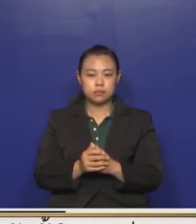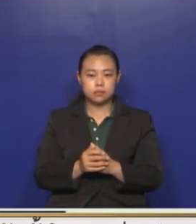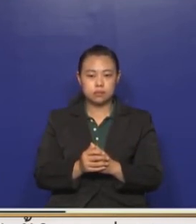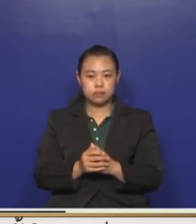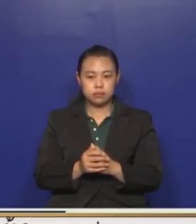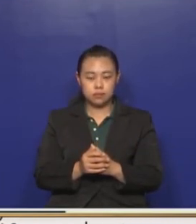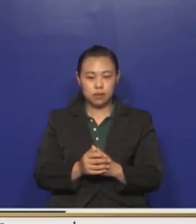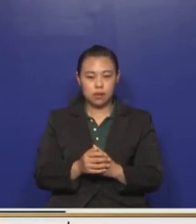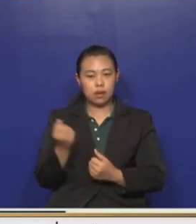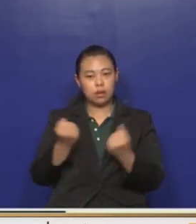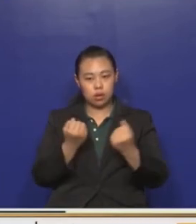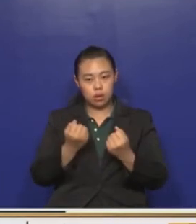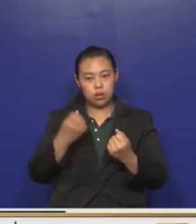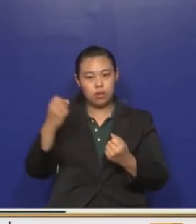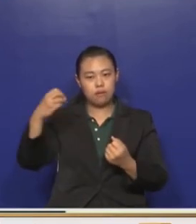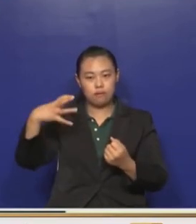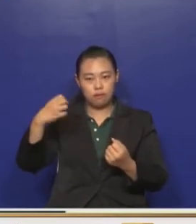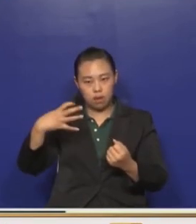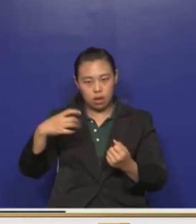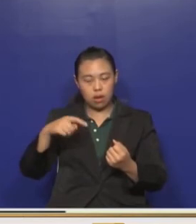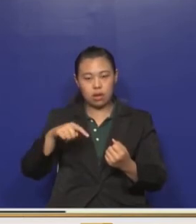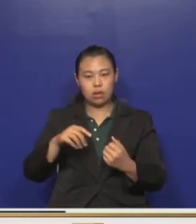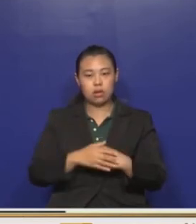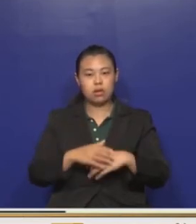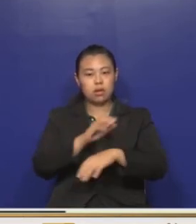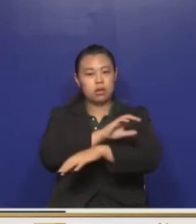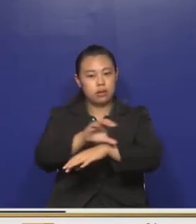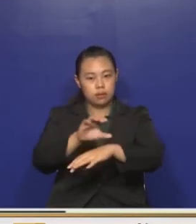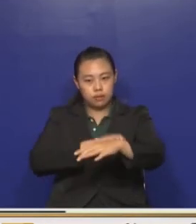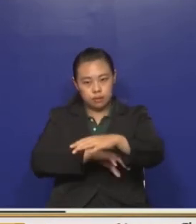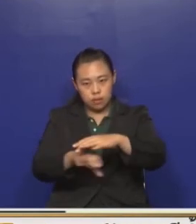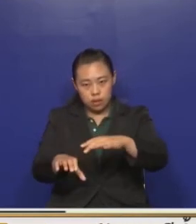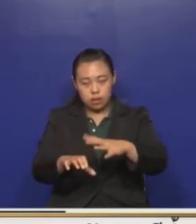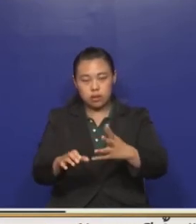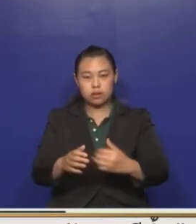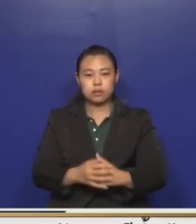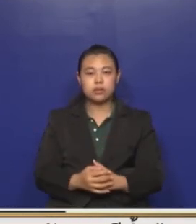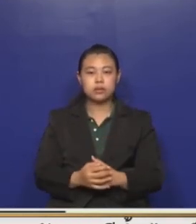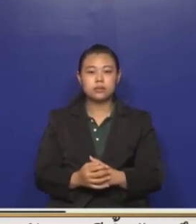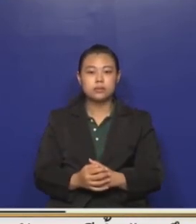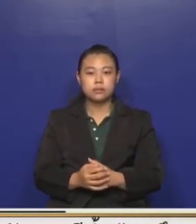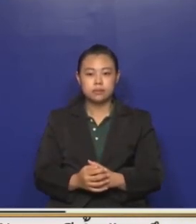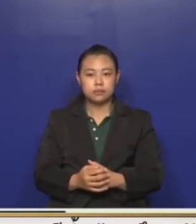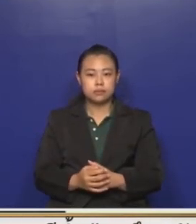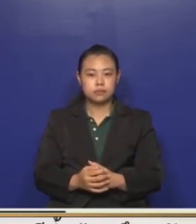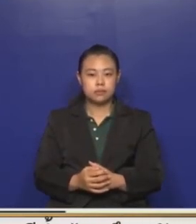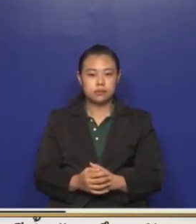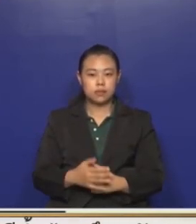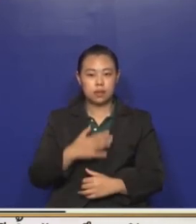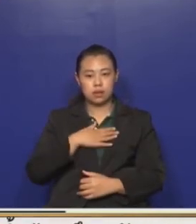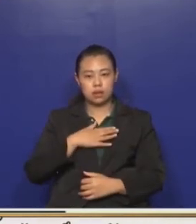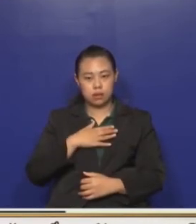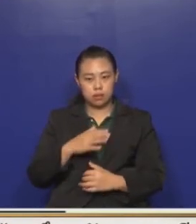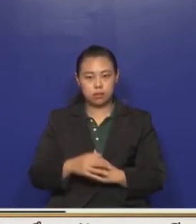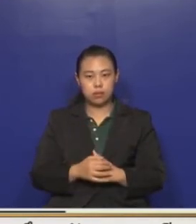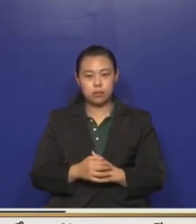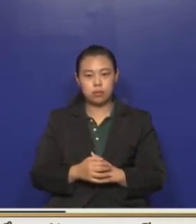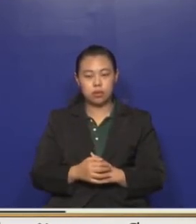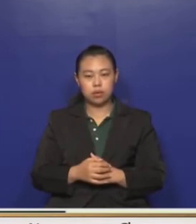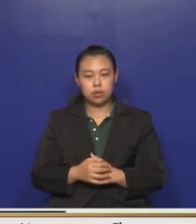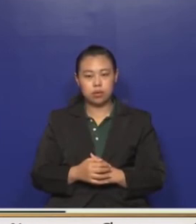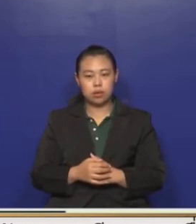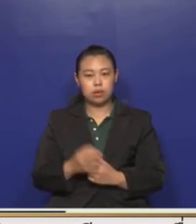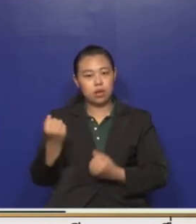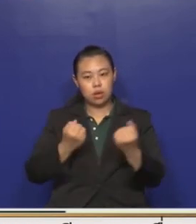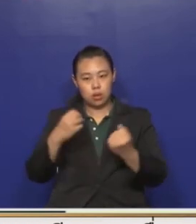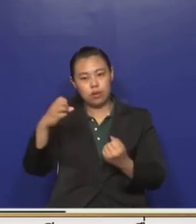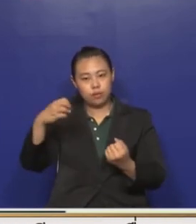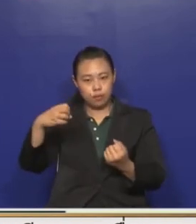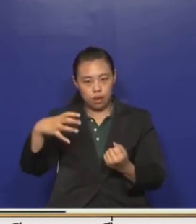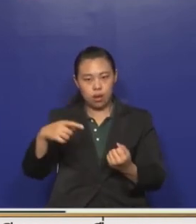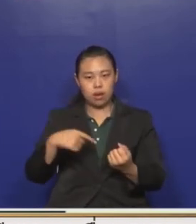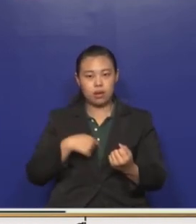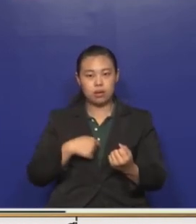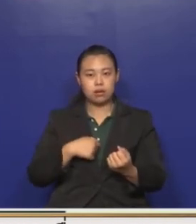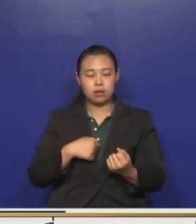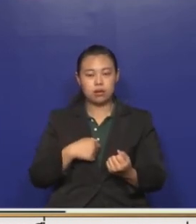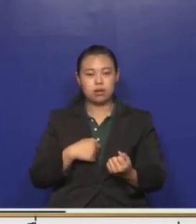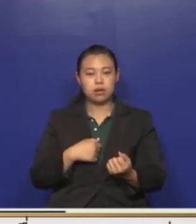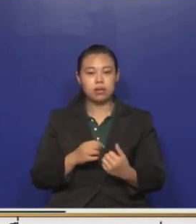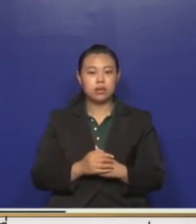คร